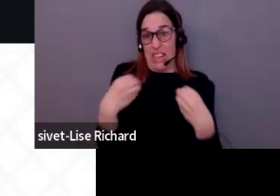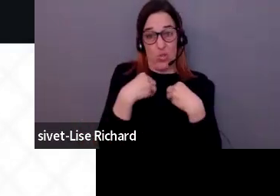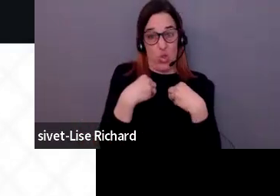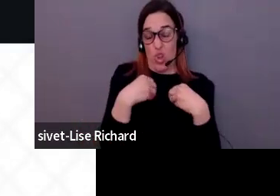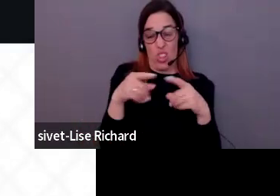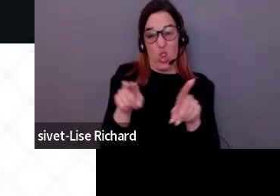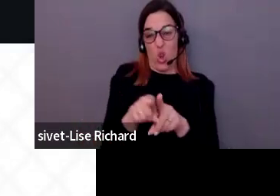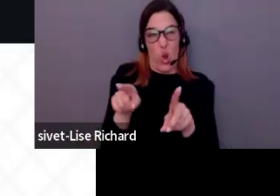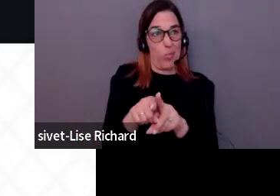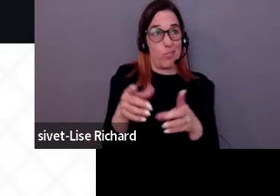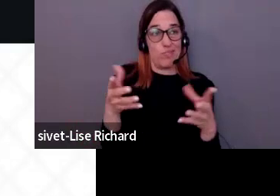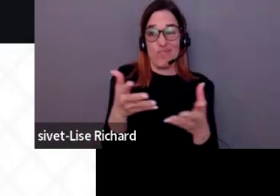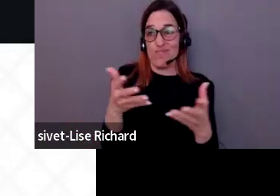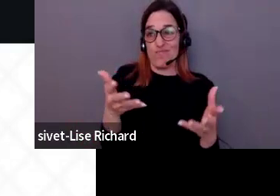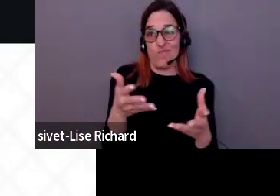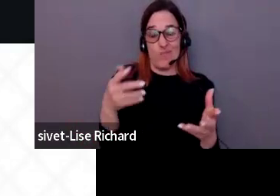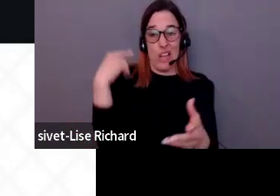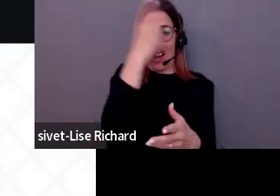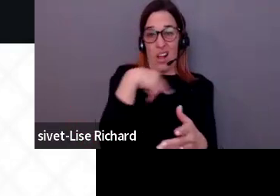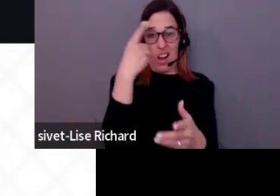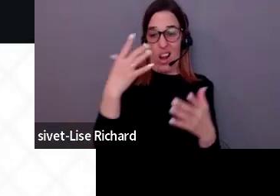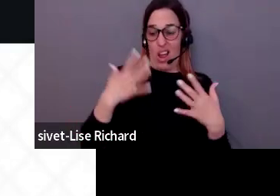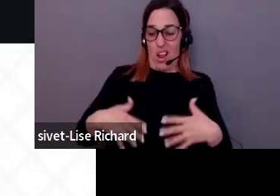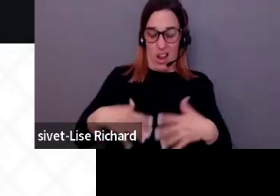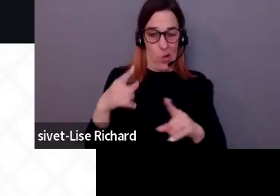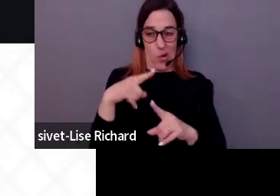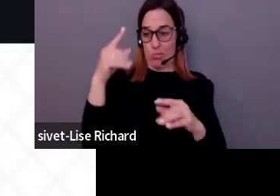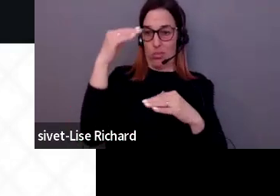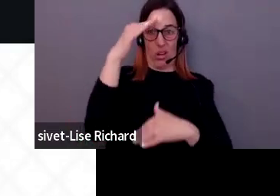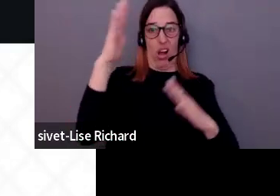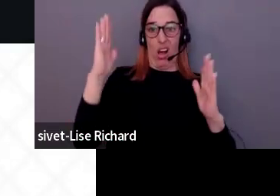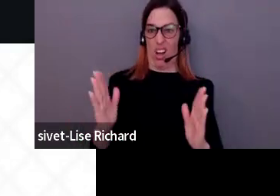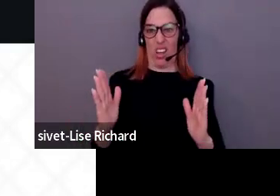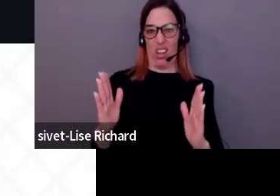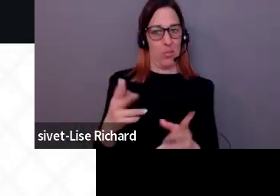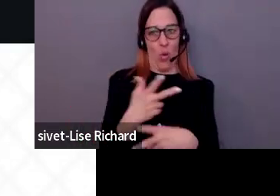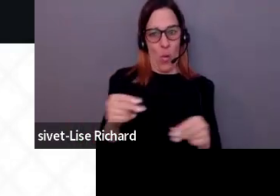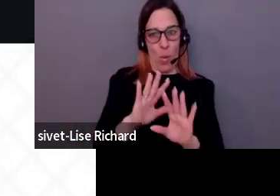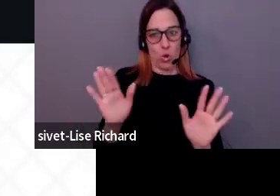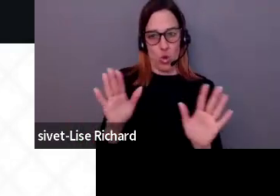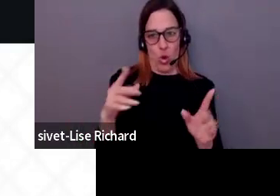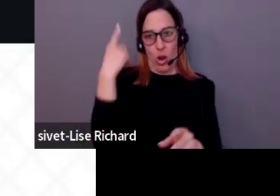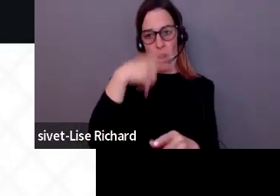une fois un look qui fait carré, c'est pas ce qu'on veut.